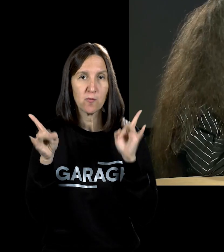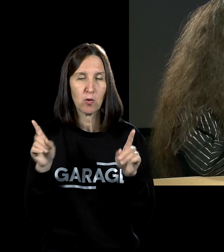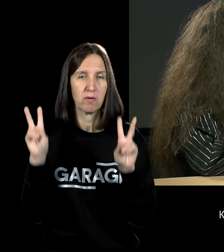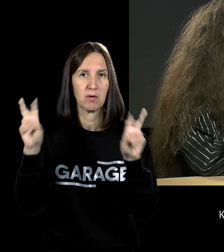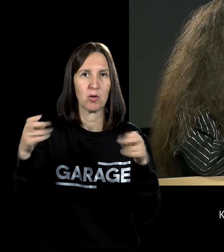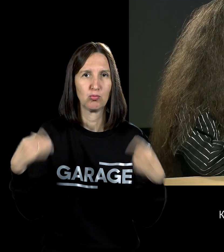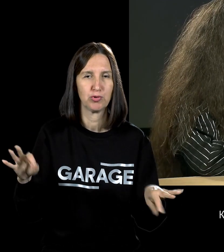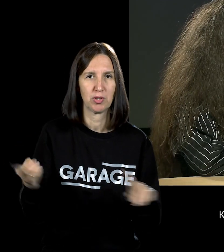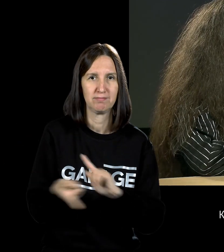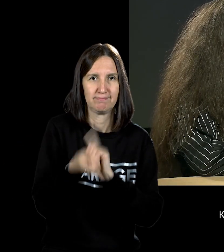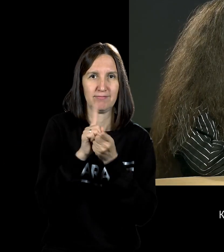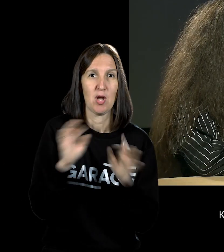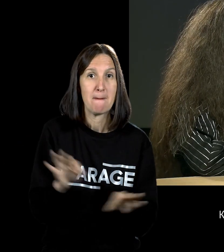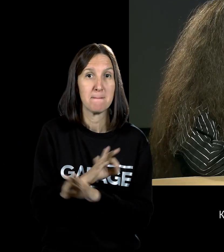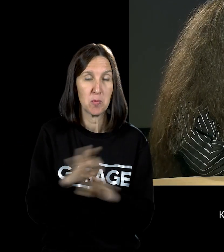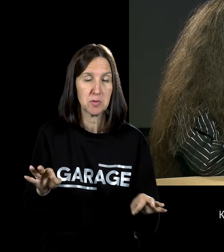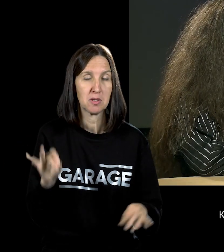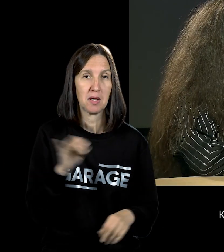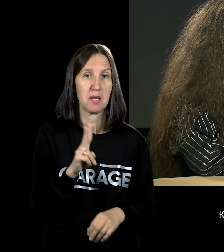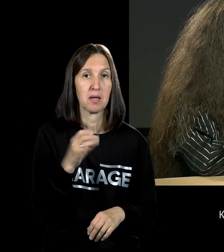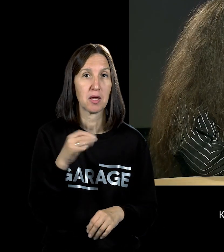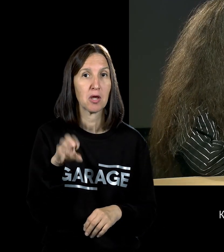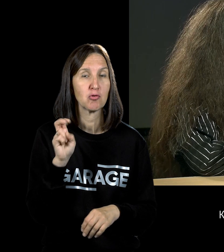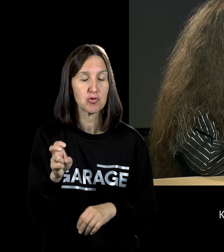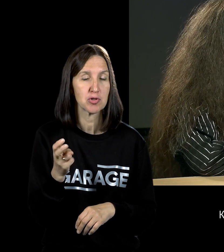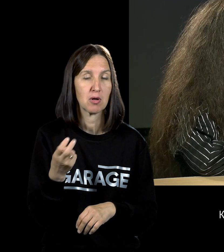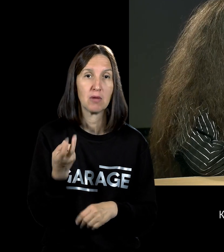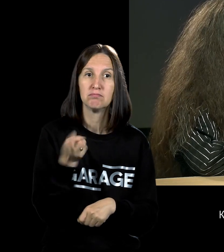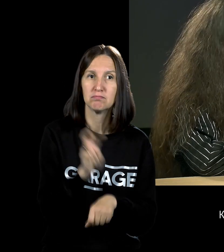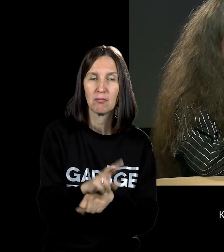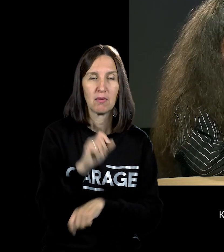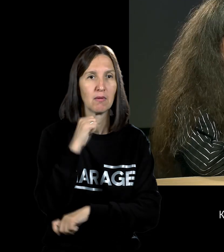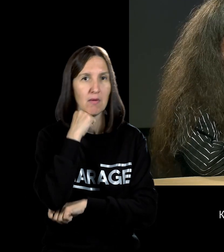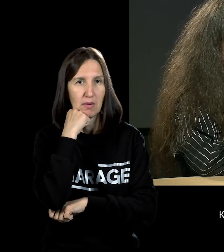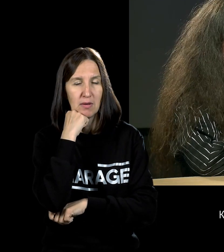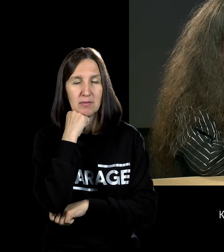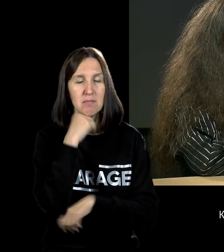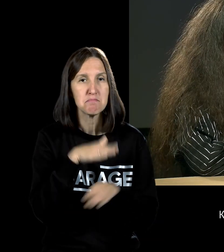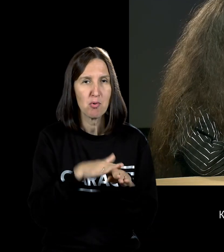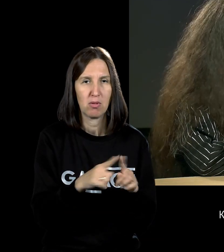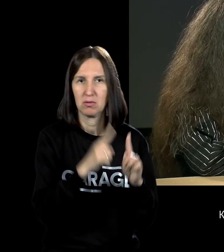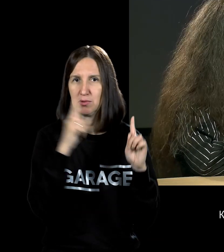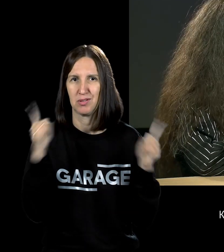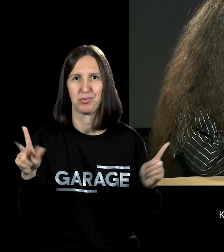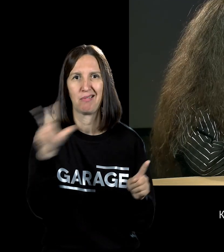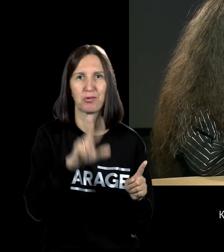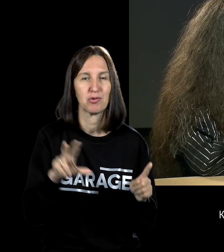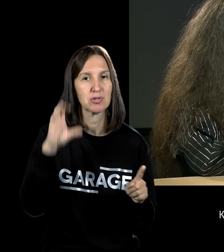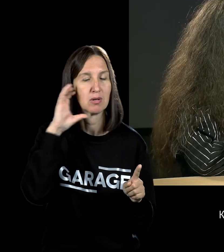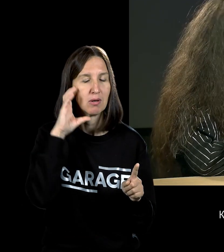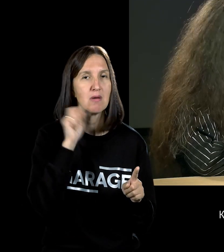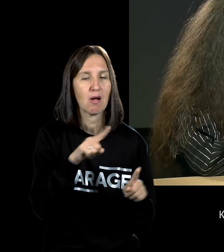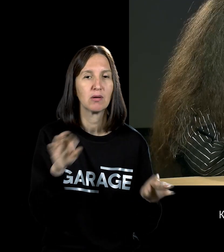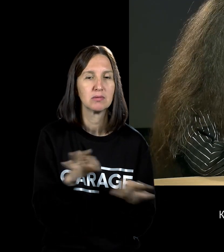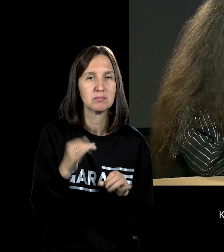стать музыкой. И Кейдж пришел и просидел перед этой работой все 3 часа, которые шла запись, и прослушал все